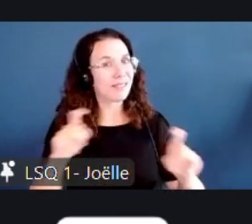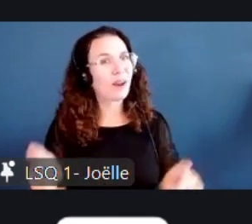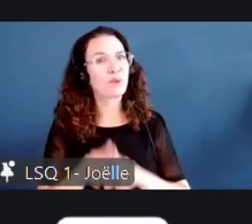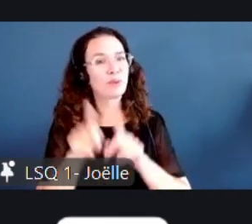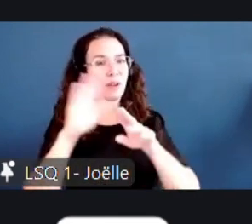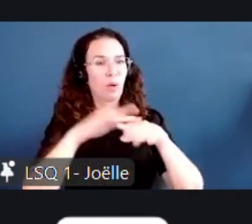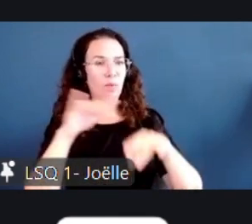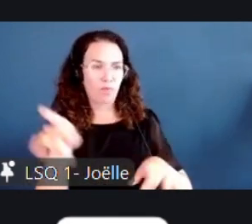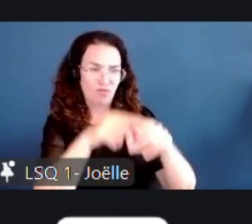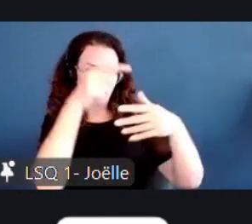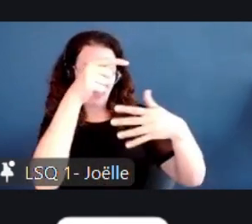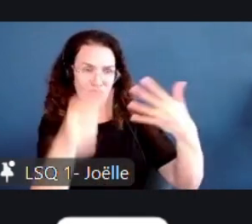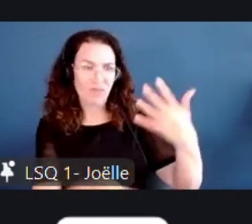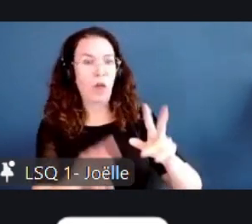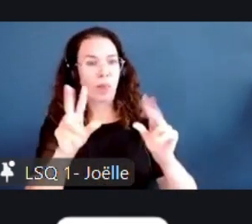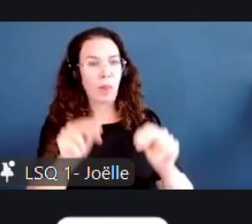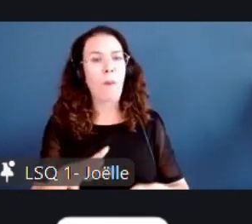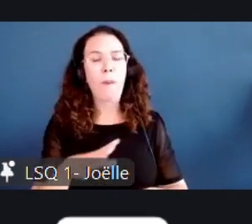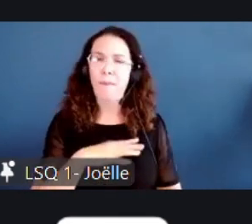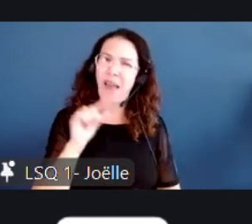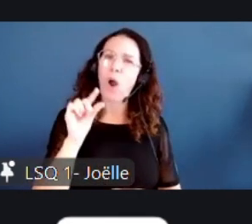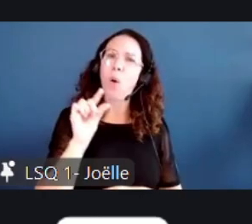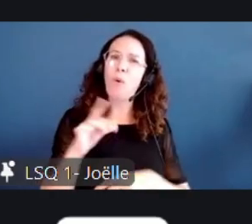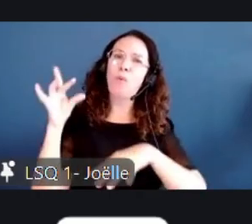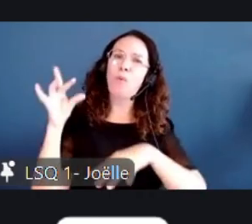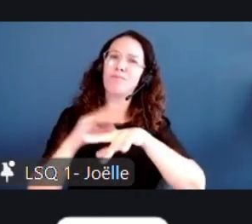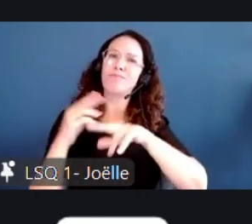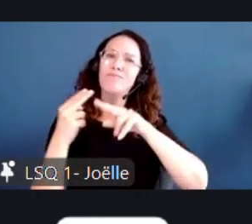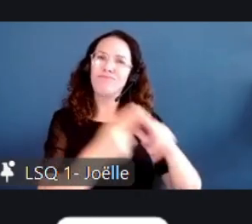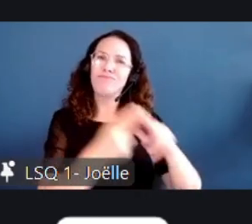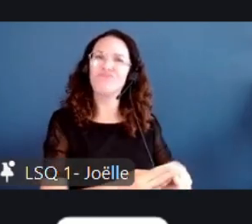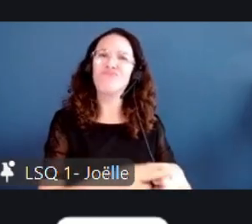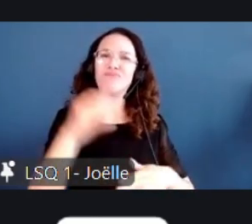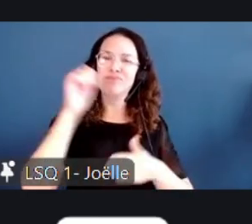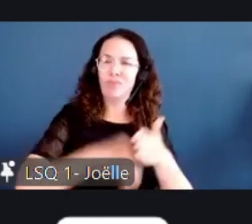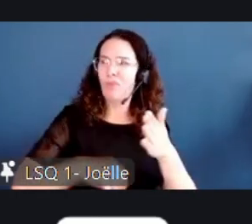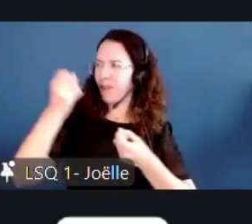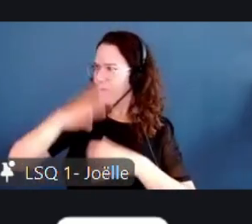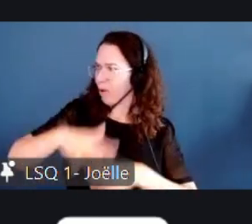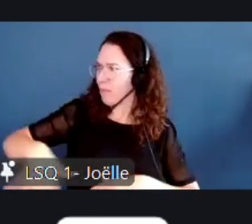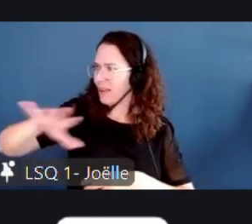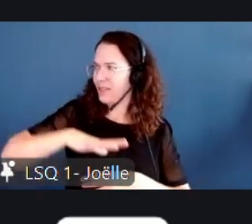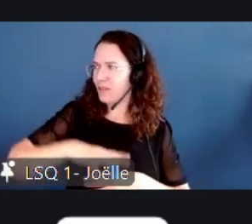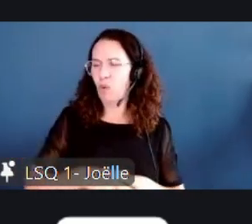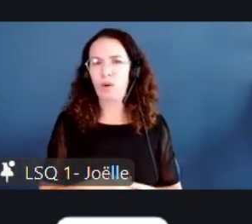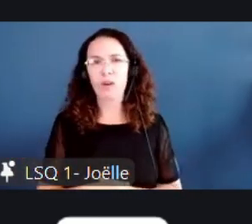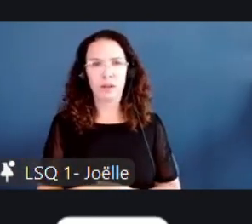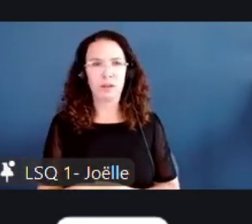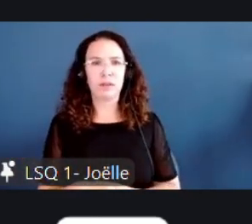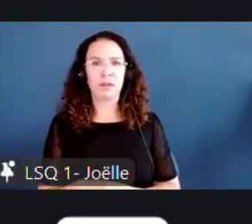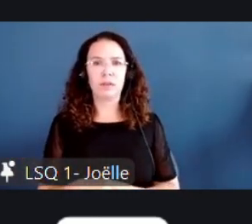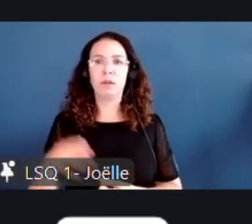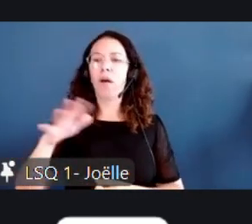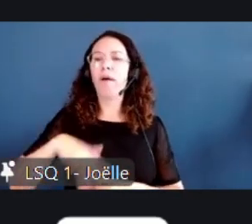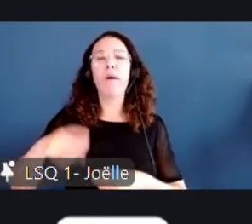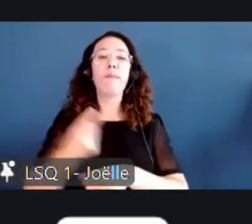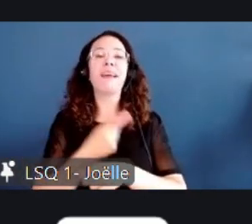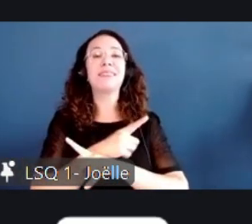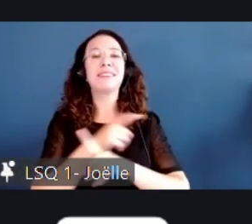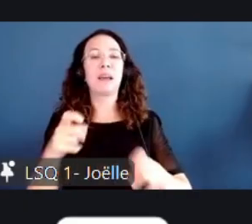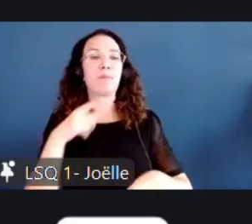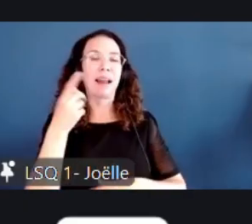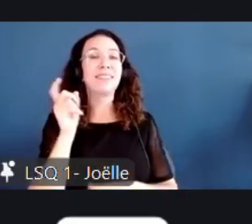sont nommées ici, mais elles vivent aussi une pathologisation et un manque de connaissances à leur égard. Les prestataires ont tendance à traiter